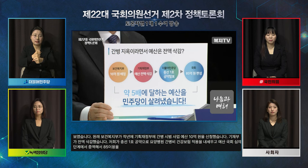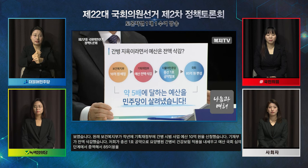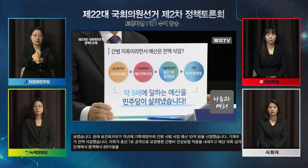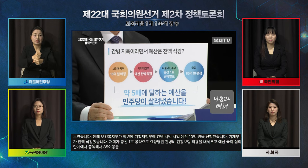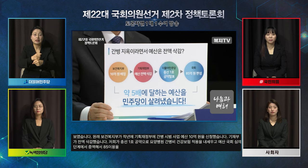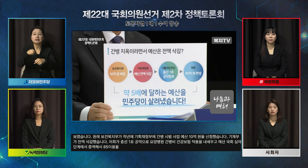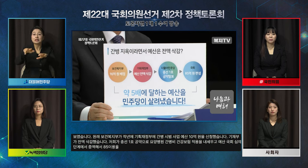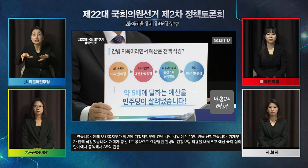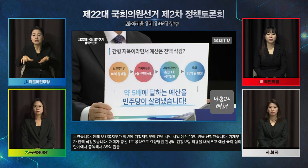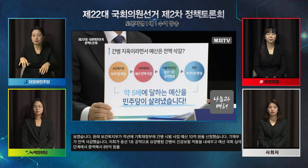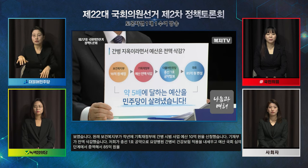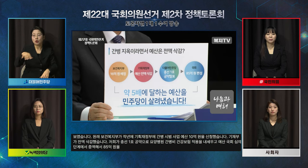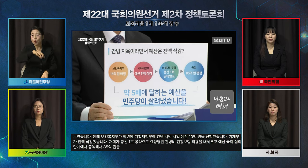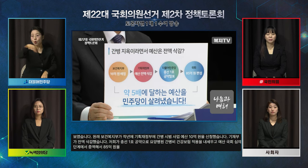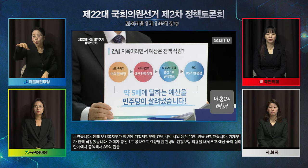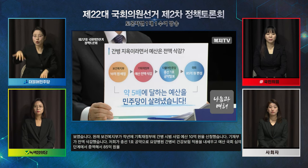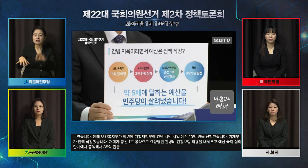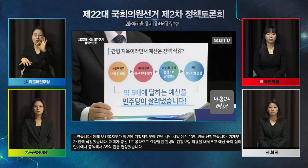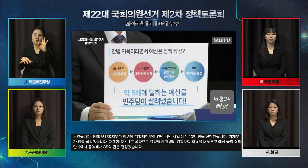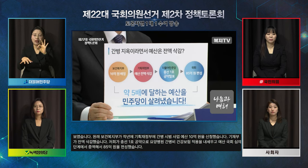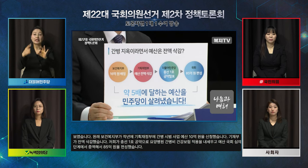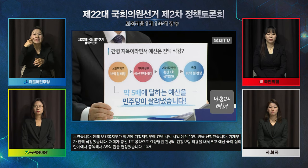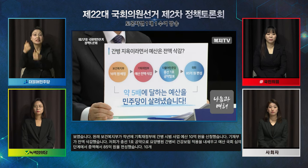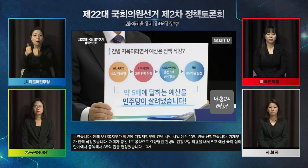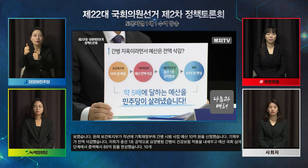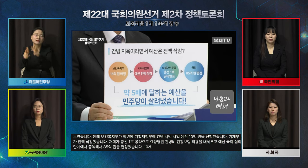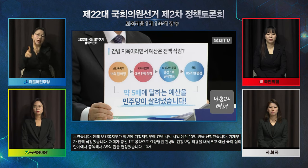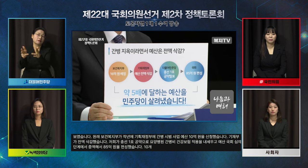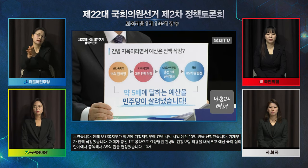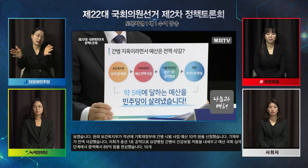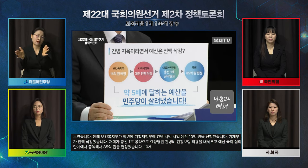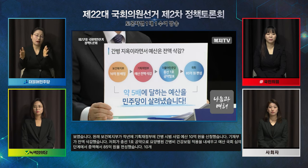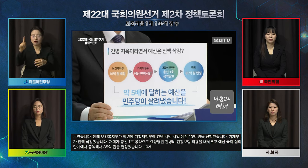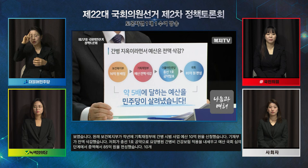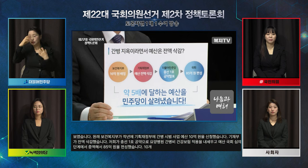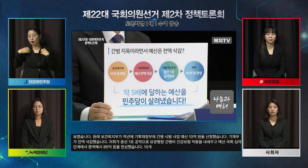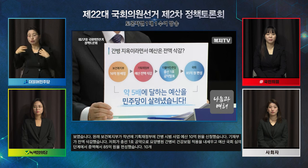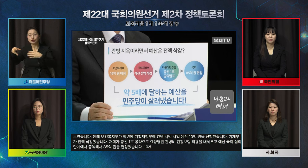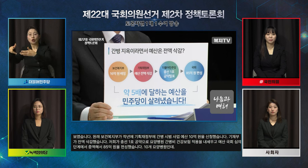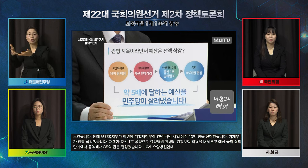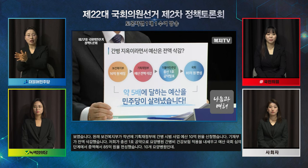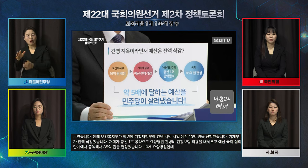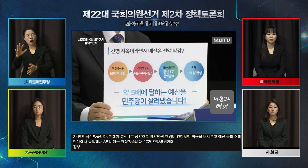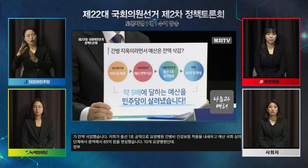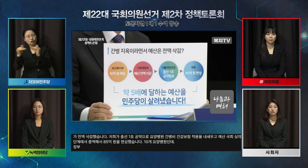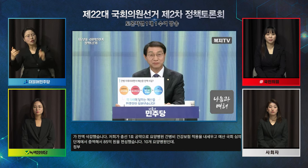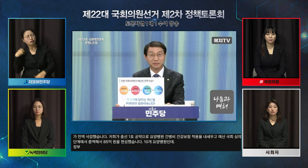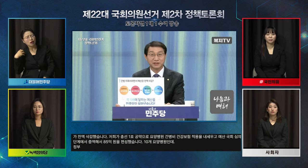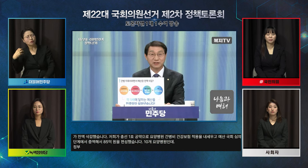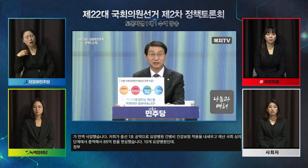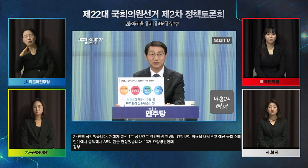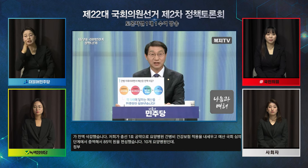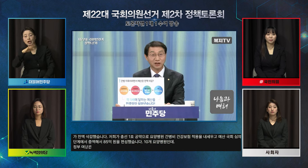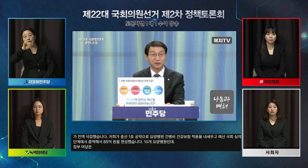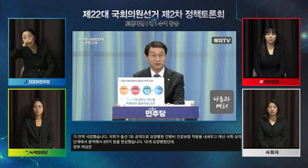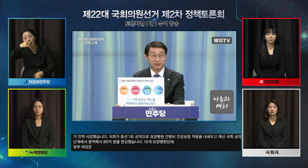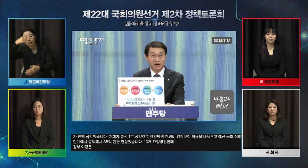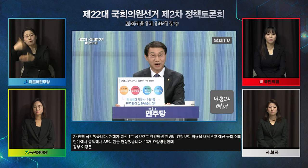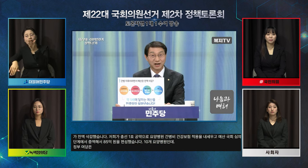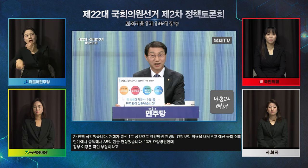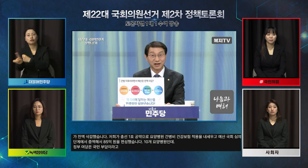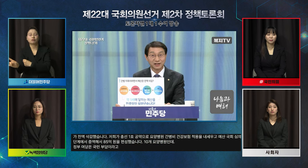시범사업 하는 건데요. 왜 정부 여당은 이게 국민들의 부담이라고 얘기하면서 정작 예산 반영할 때는